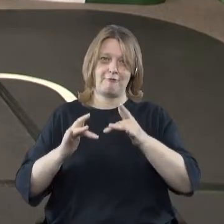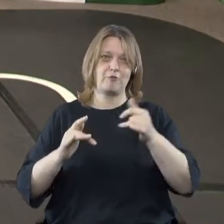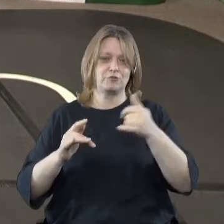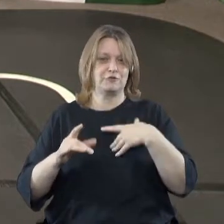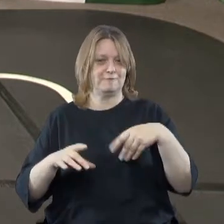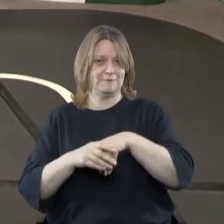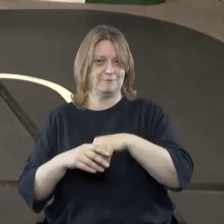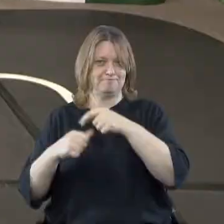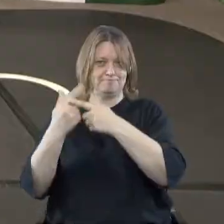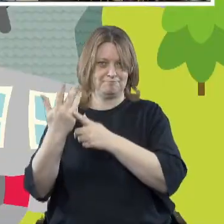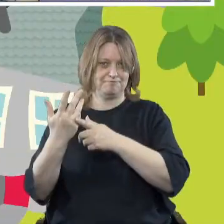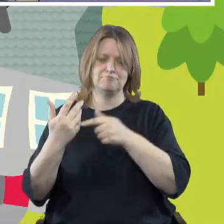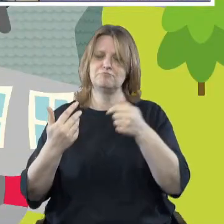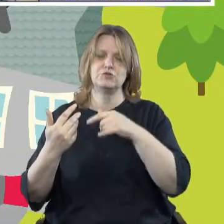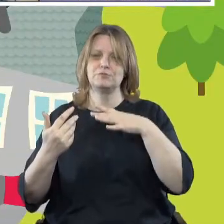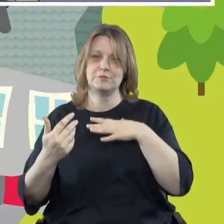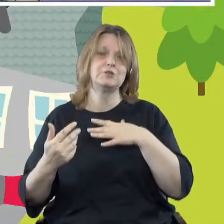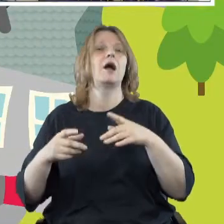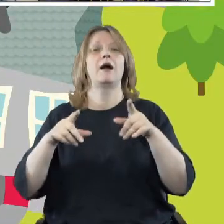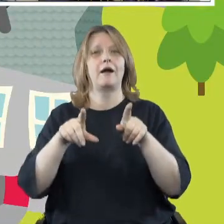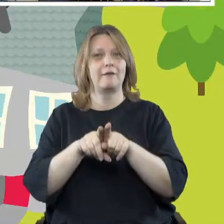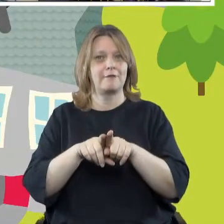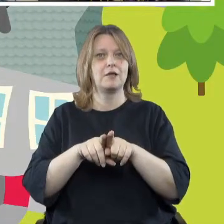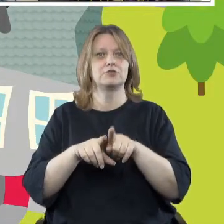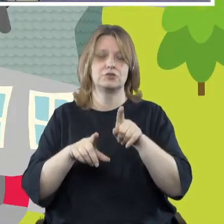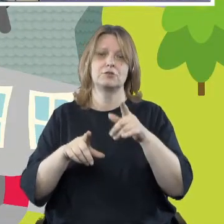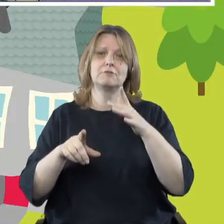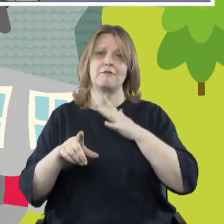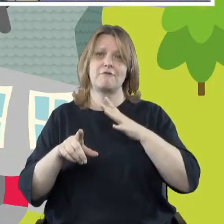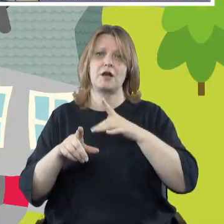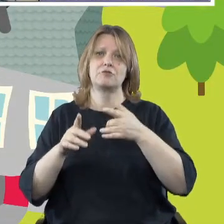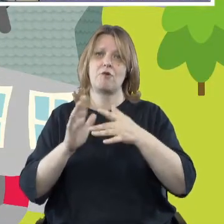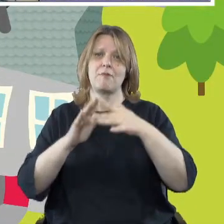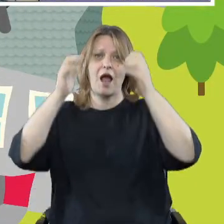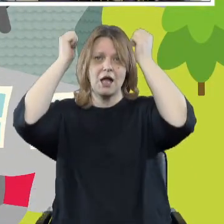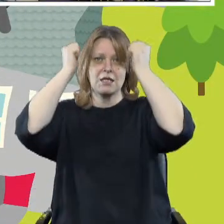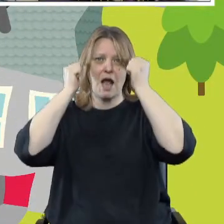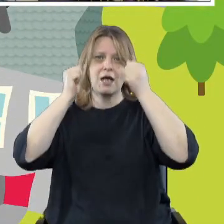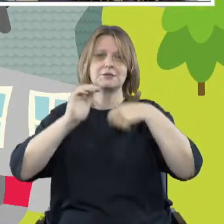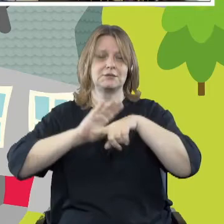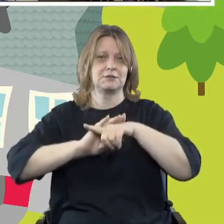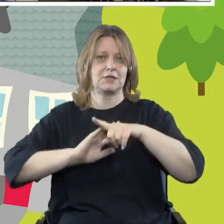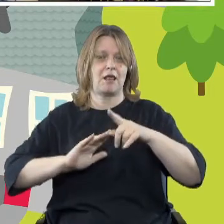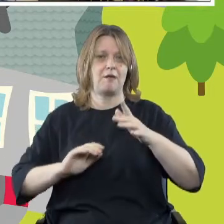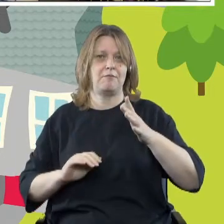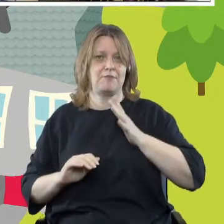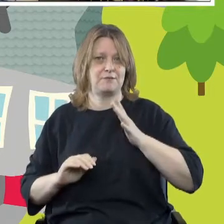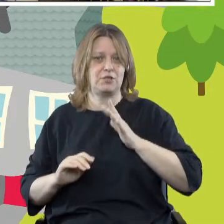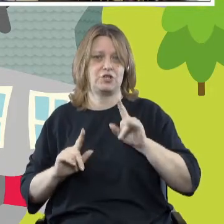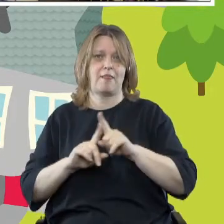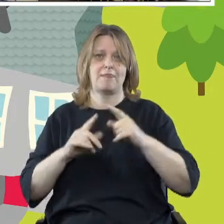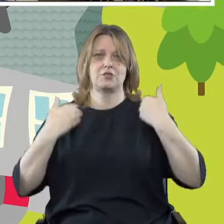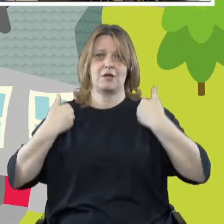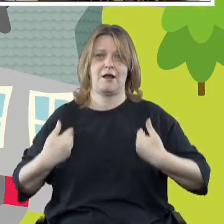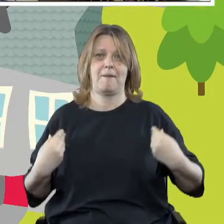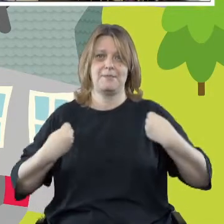elementy na rowerze. No i oczywiście dobrze, żebyście miały kask no, dla waszego bezpieczeństwa i kamizelkę odblaskową.